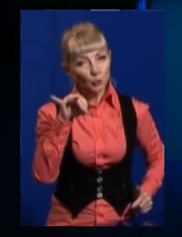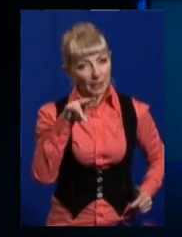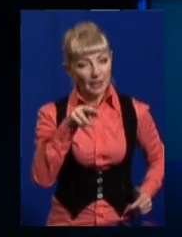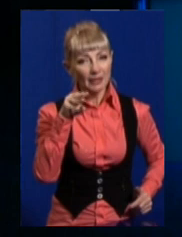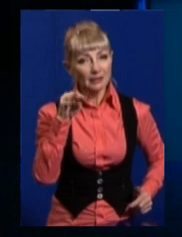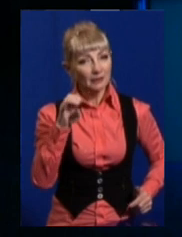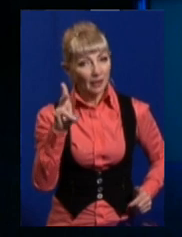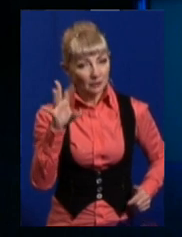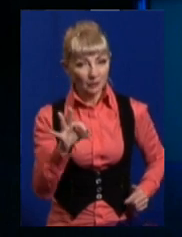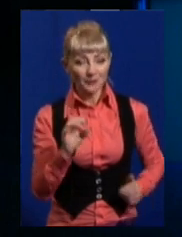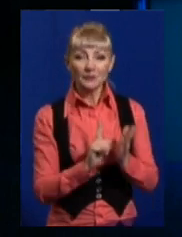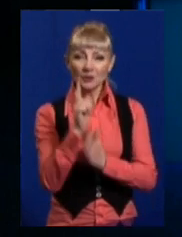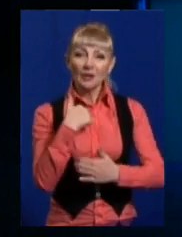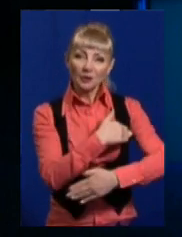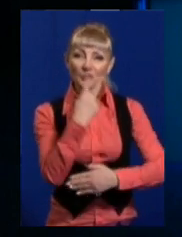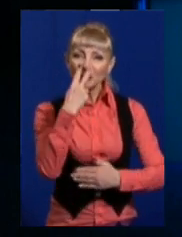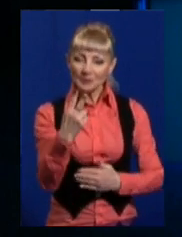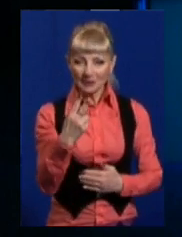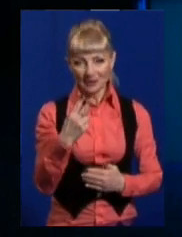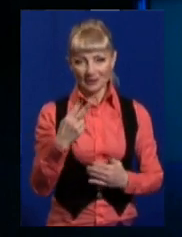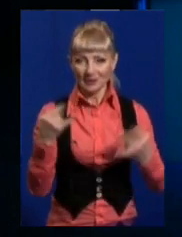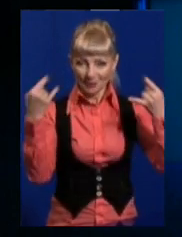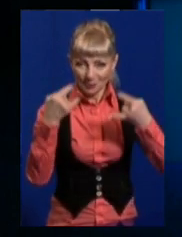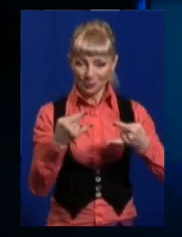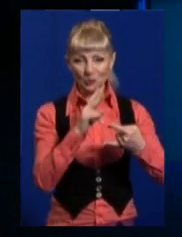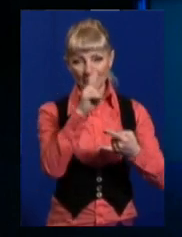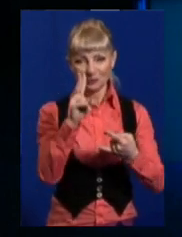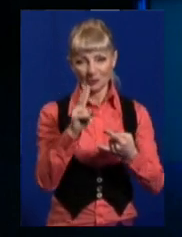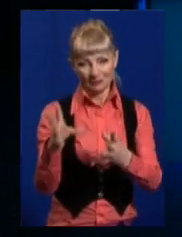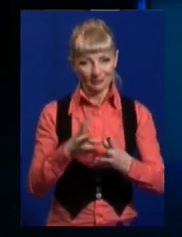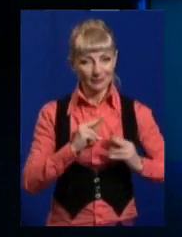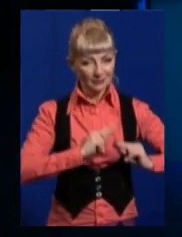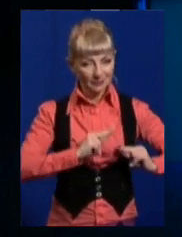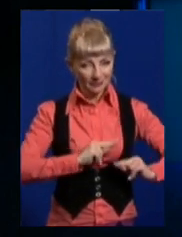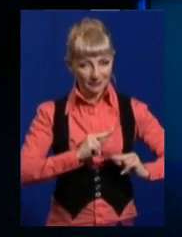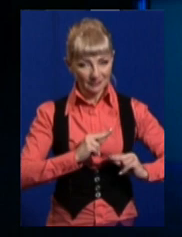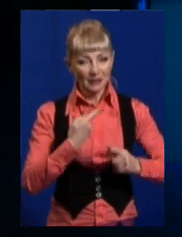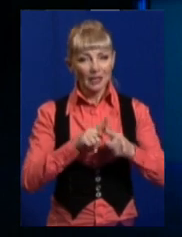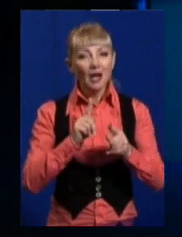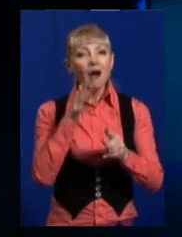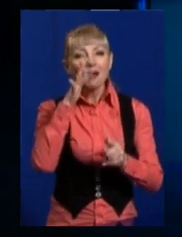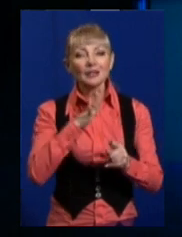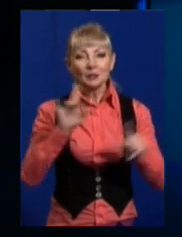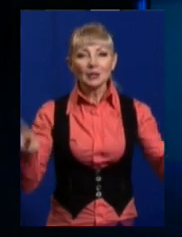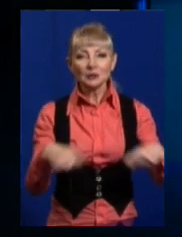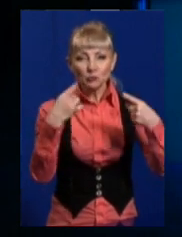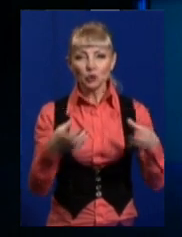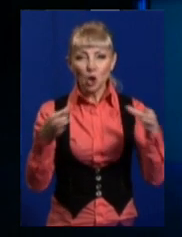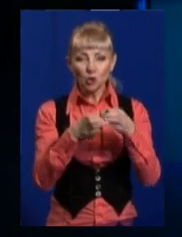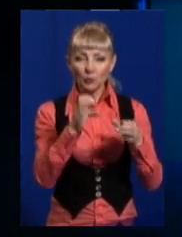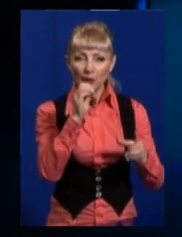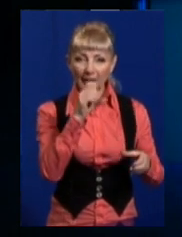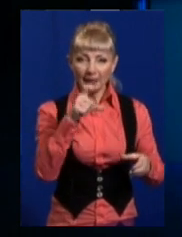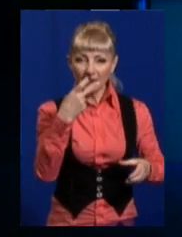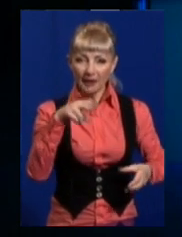але для початку я пропоную переглянути сюжет, який зробили мої колеги з новинної редакції, якраз того дня, коли було створено групу «Єдність та розвиток Харківщини», так